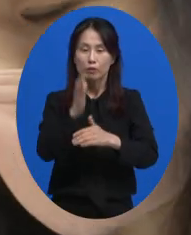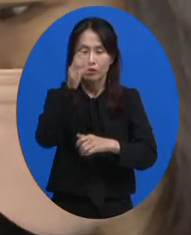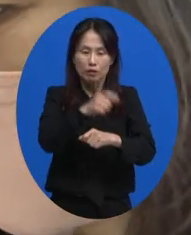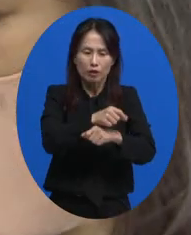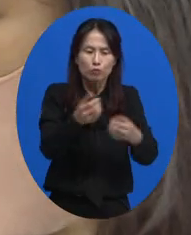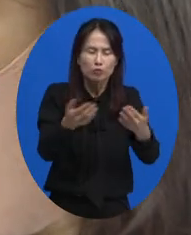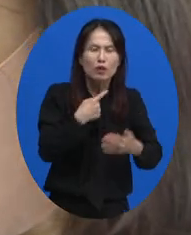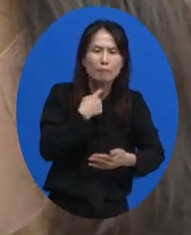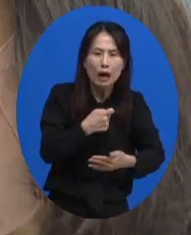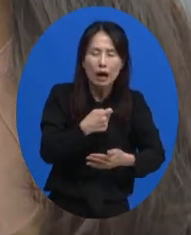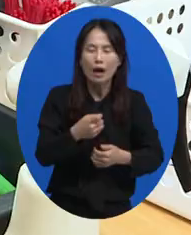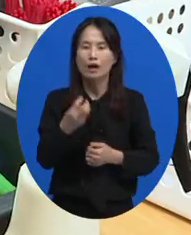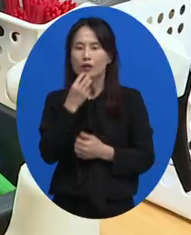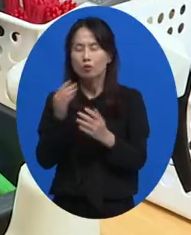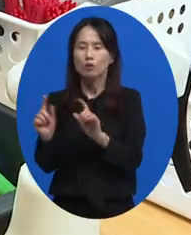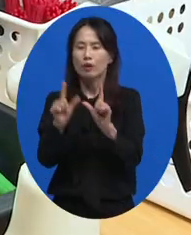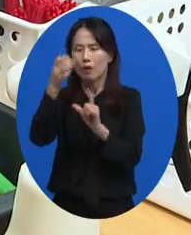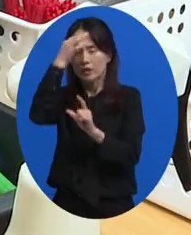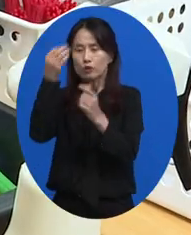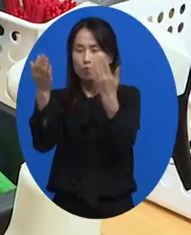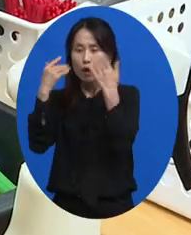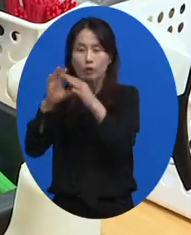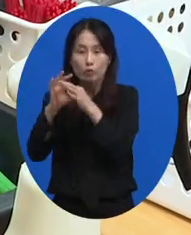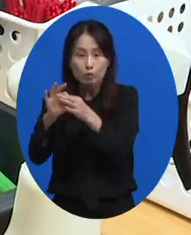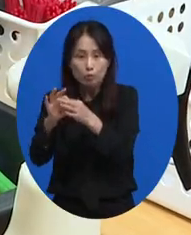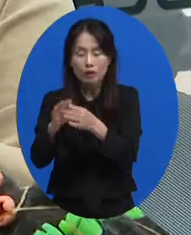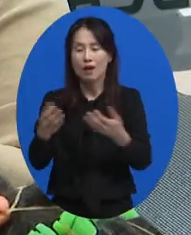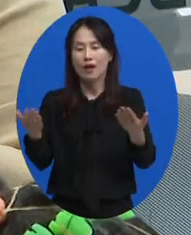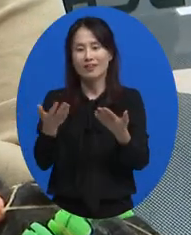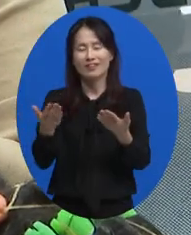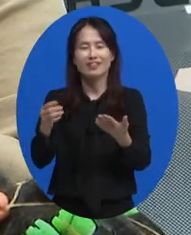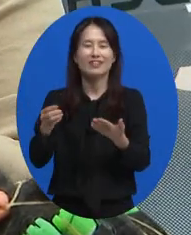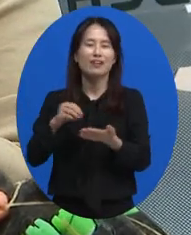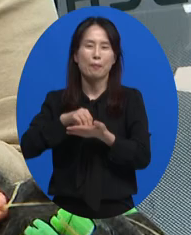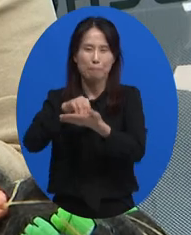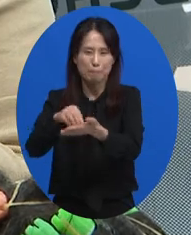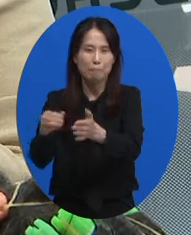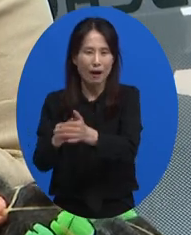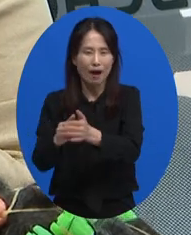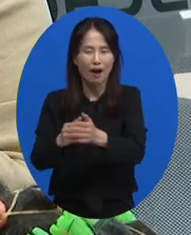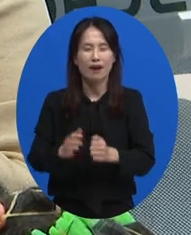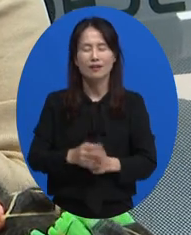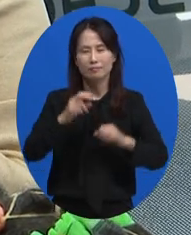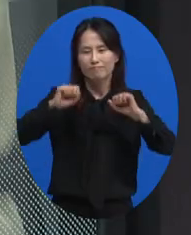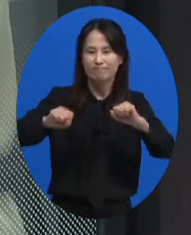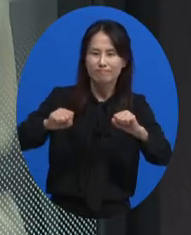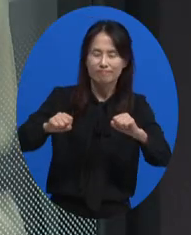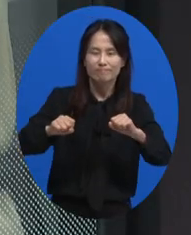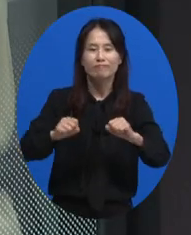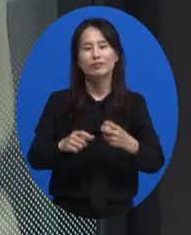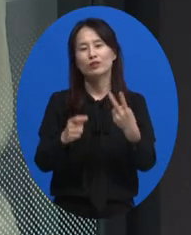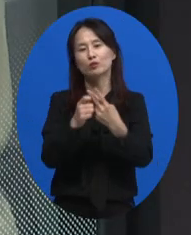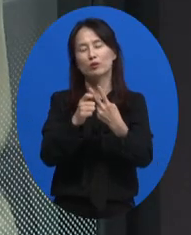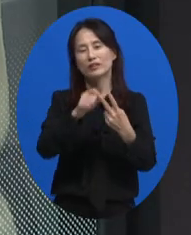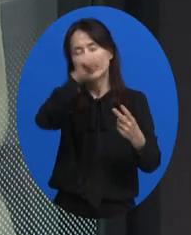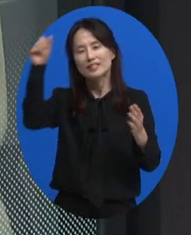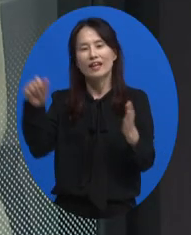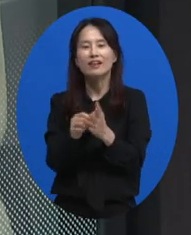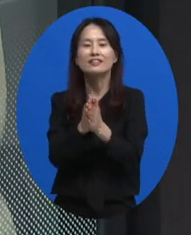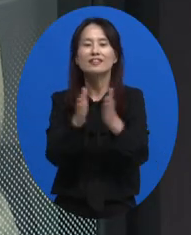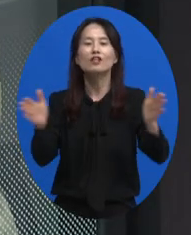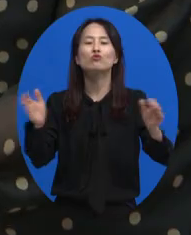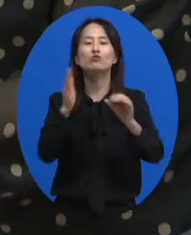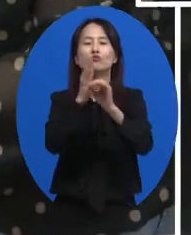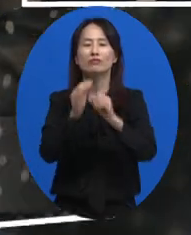30년 넘게 사무직 분야에서 일하다 경기도 생활기술학교를 통해 이 직업을 찾아 활기찬 인생 2막을 열어가고